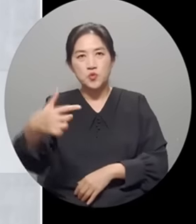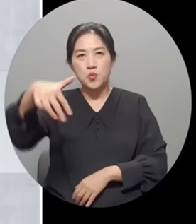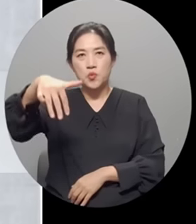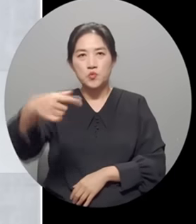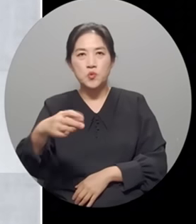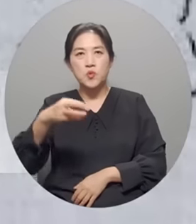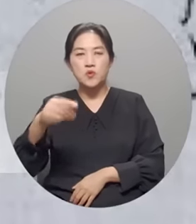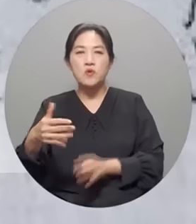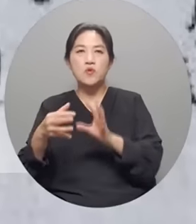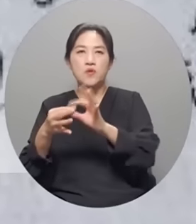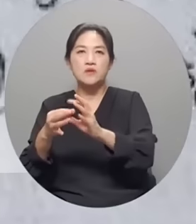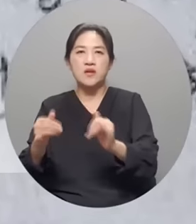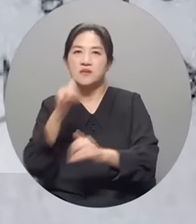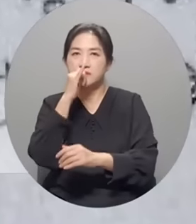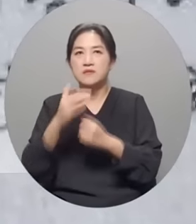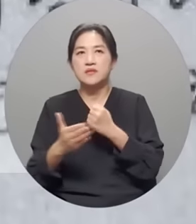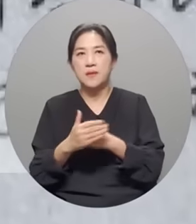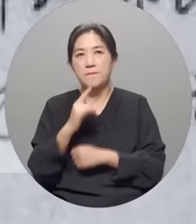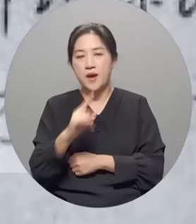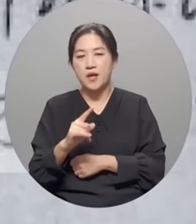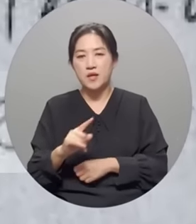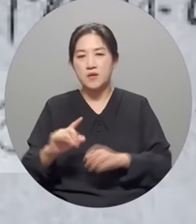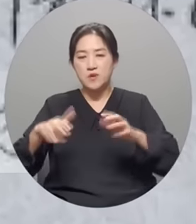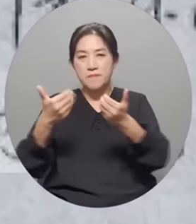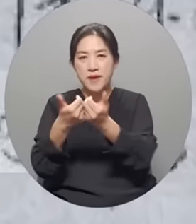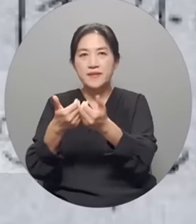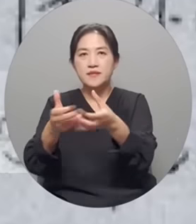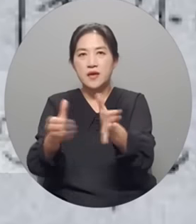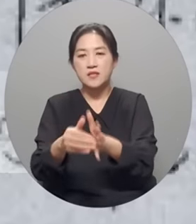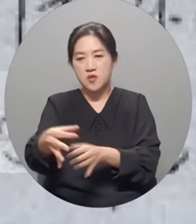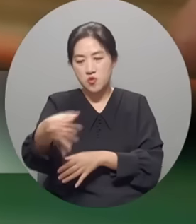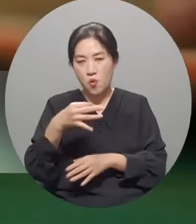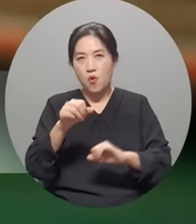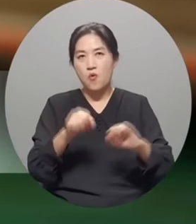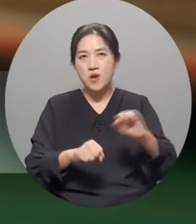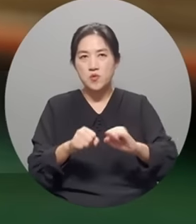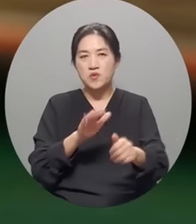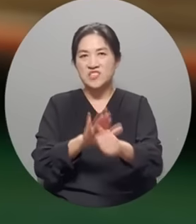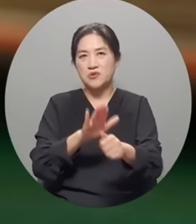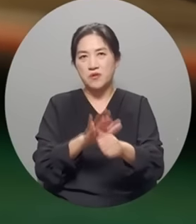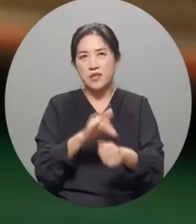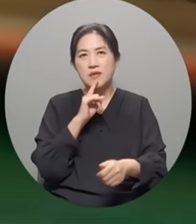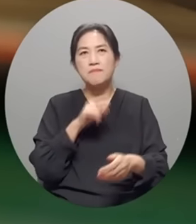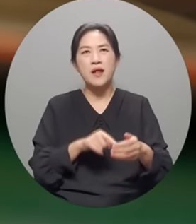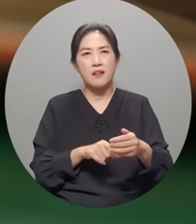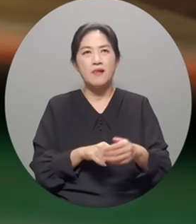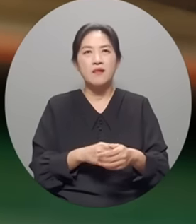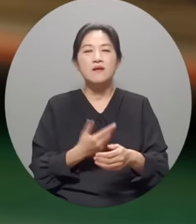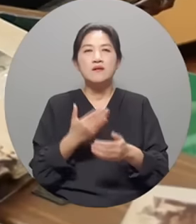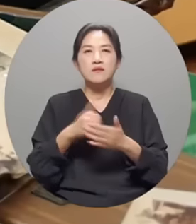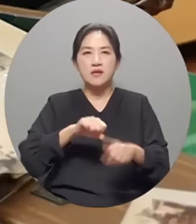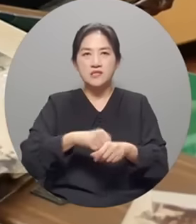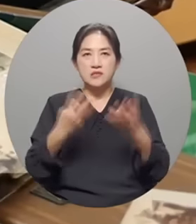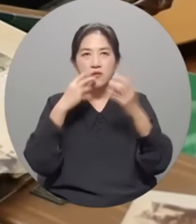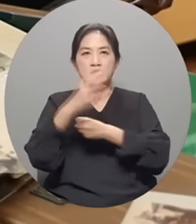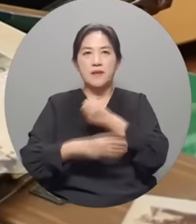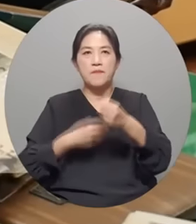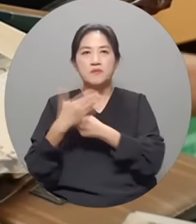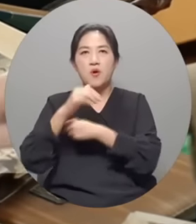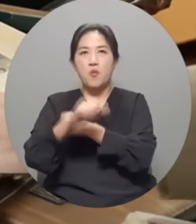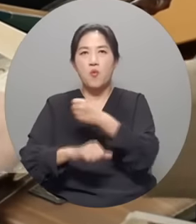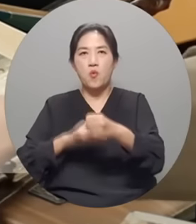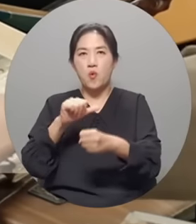있었다는 이유였습니다. 반국가단체로부터 금품을 받고 활동을 지원했다는 겁니다. 징역 3년에 집행유예